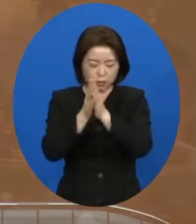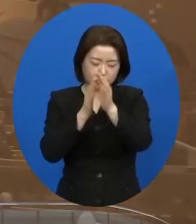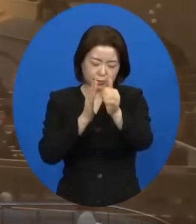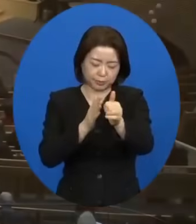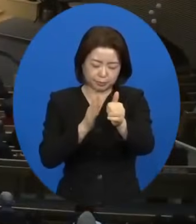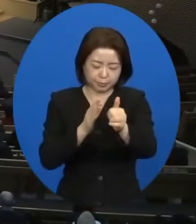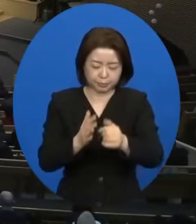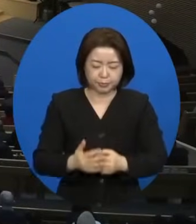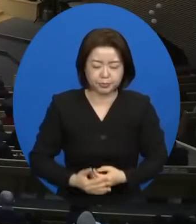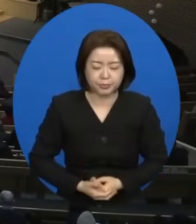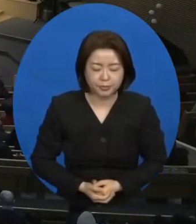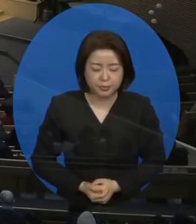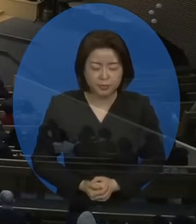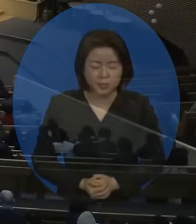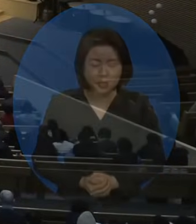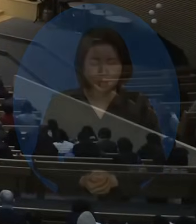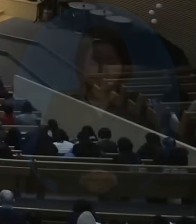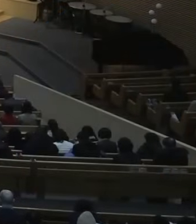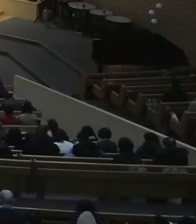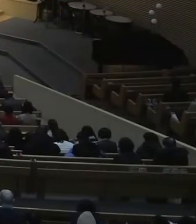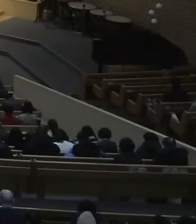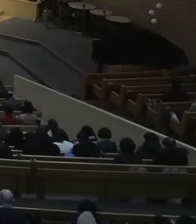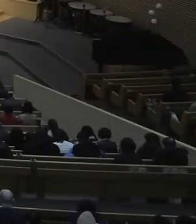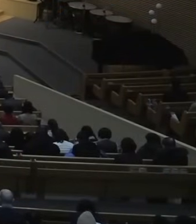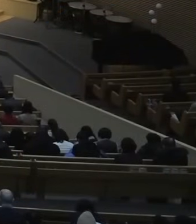아버 하나 사합 주님